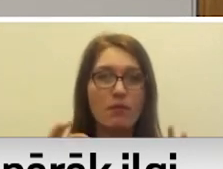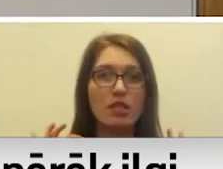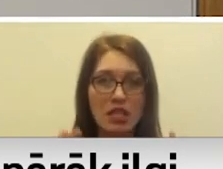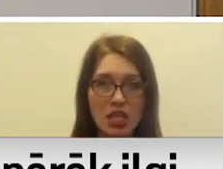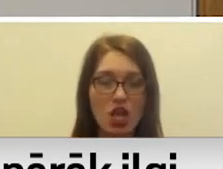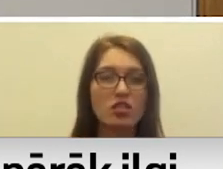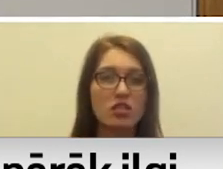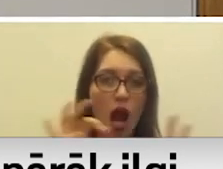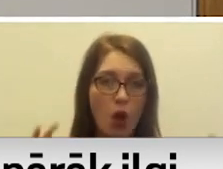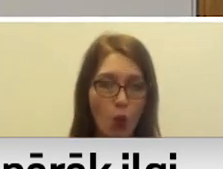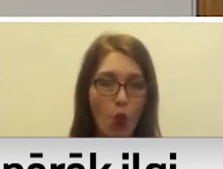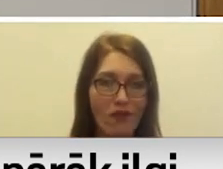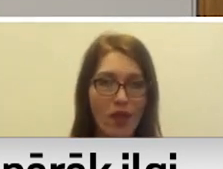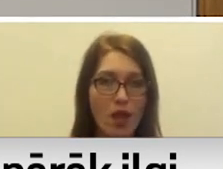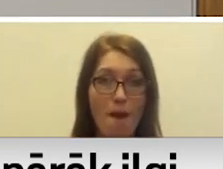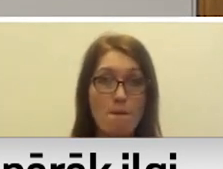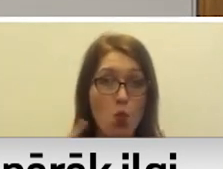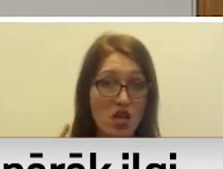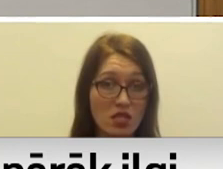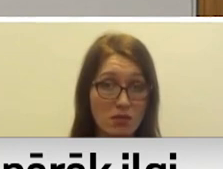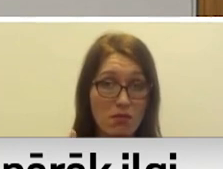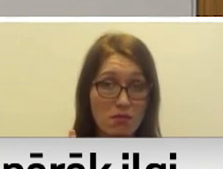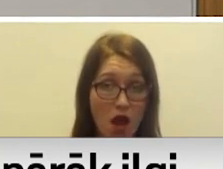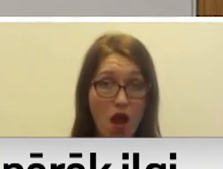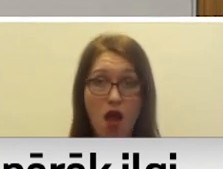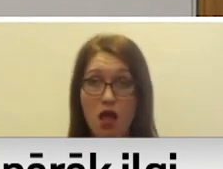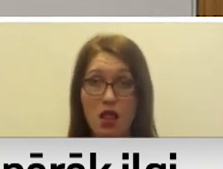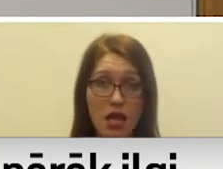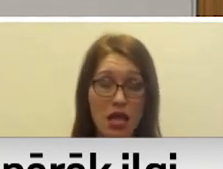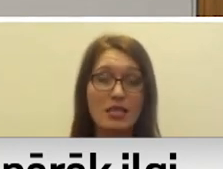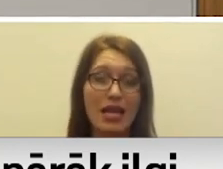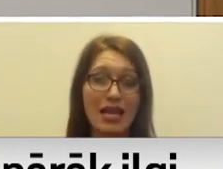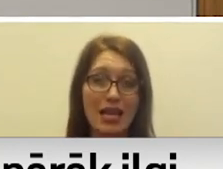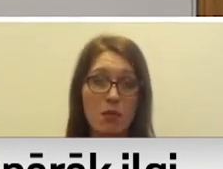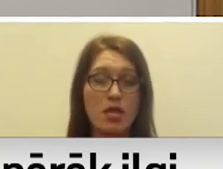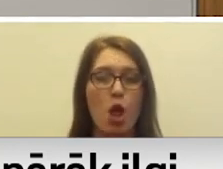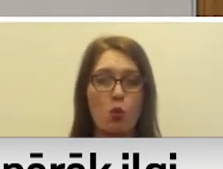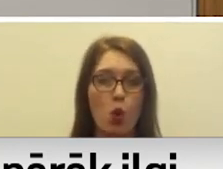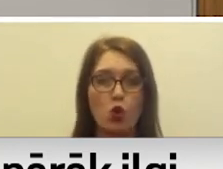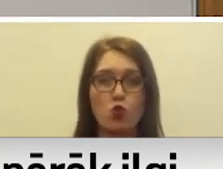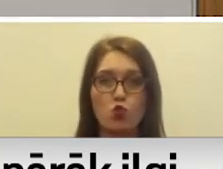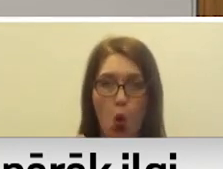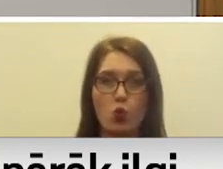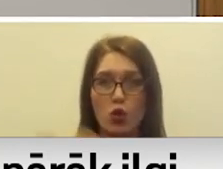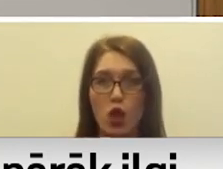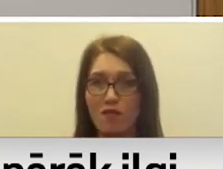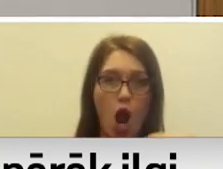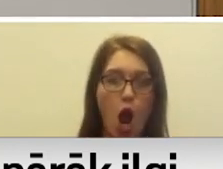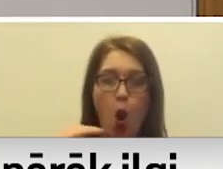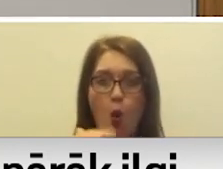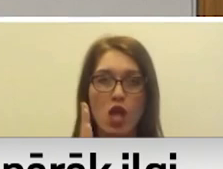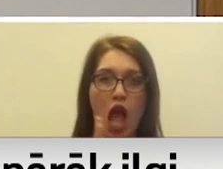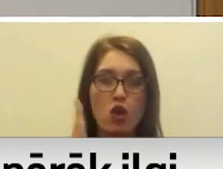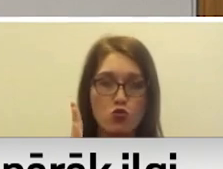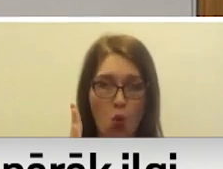sākotnējā pašā stadijā, līdz krimināla process tiek nodots jau augstāk stāvošai struktūru vienībai,